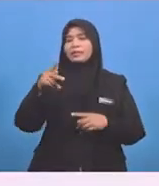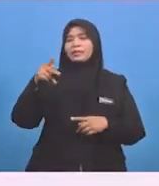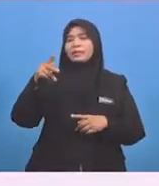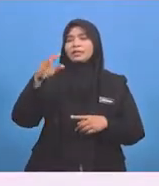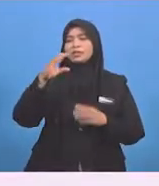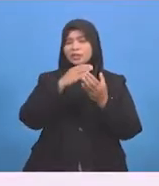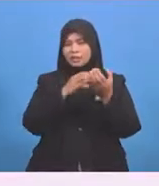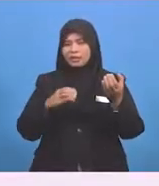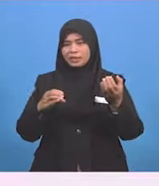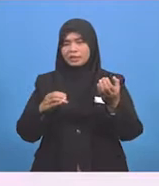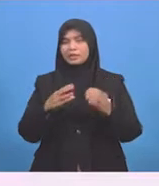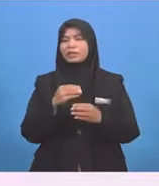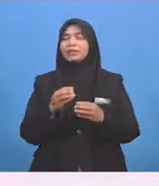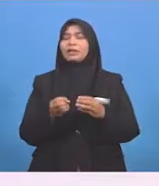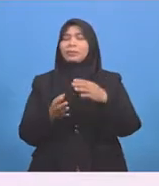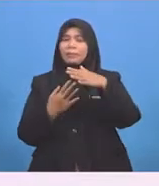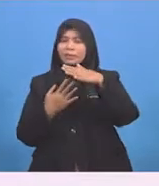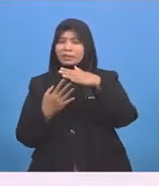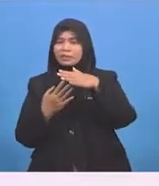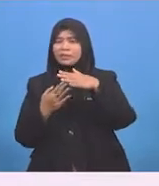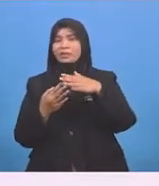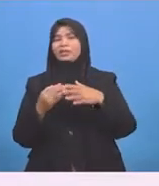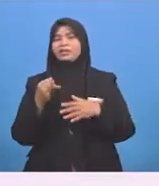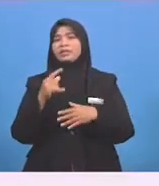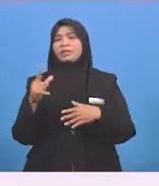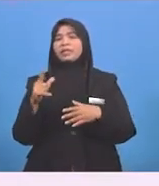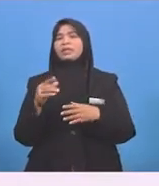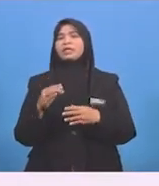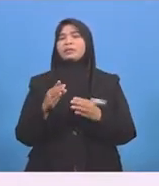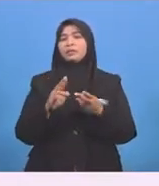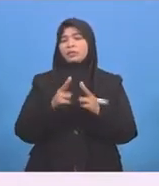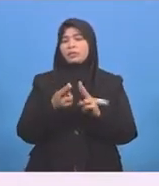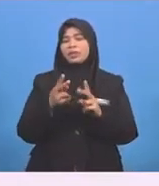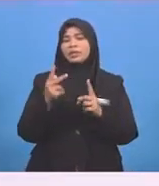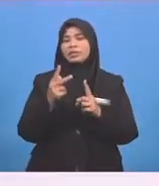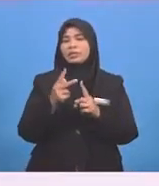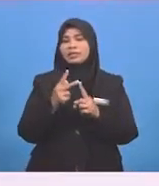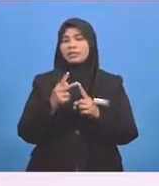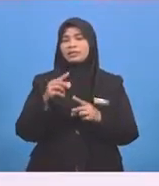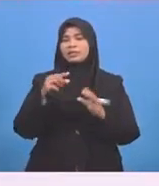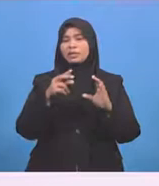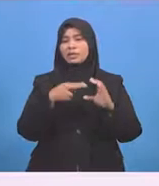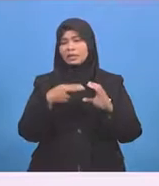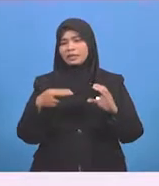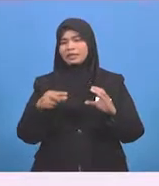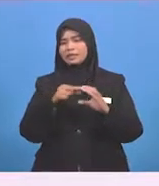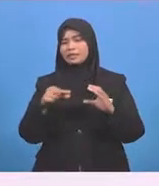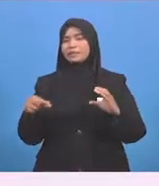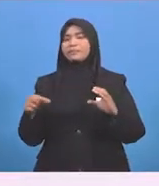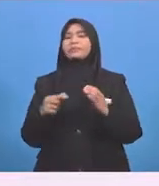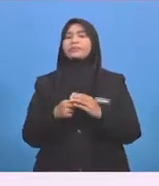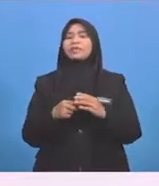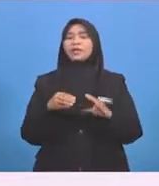Manakala, pendidihan adalah proses perubahan fasa cecair ke fasa gas. Dalam